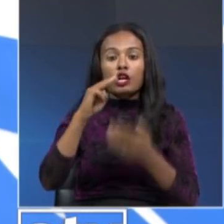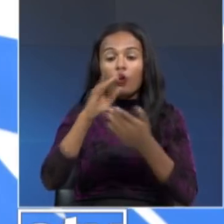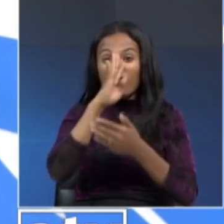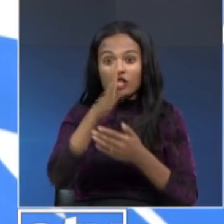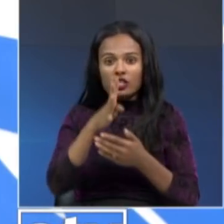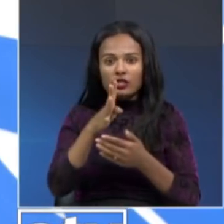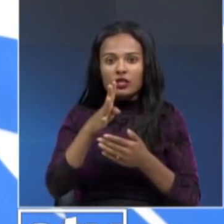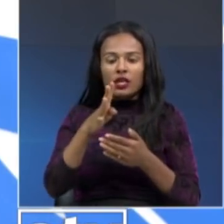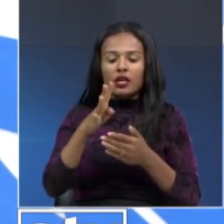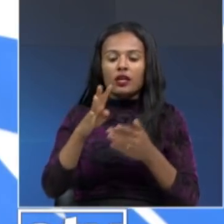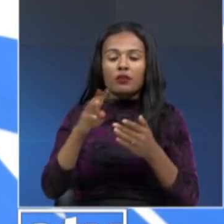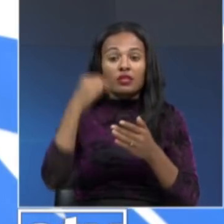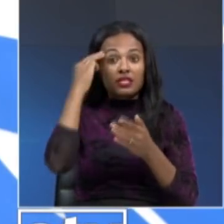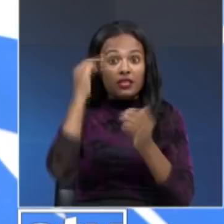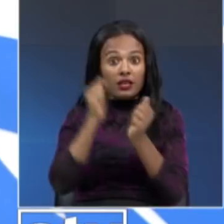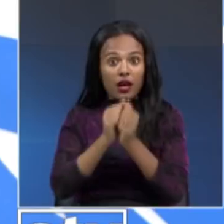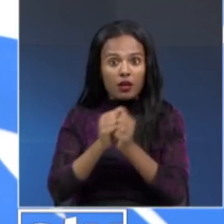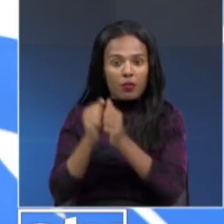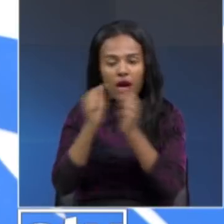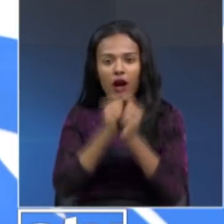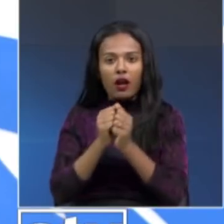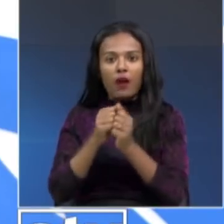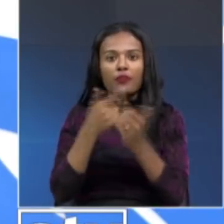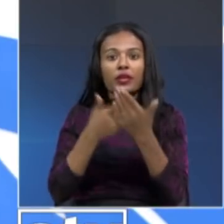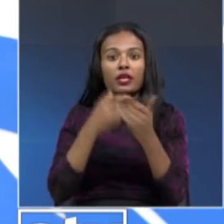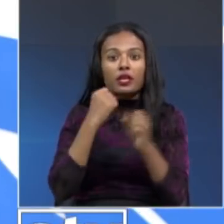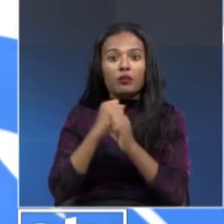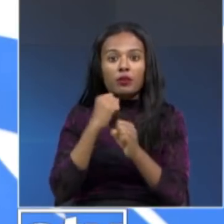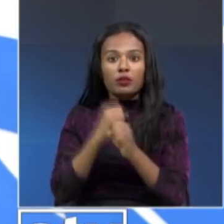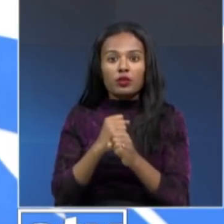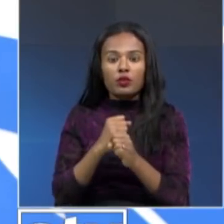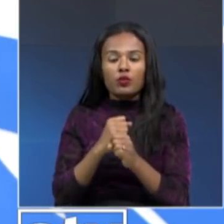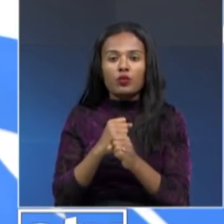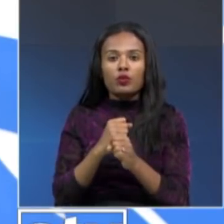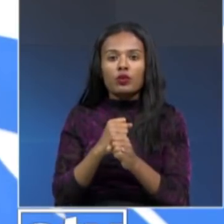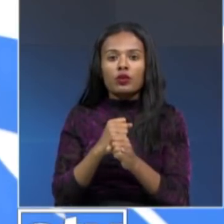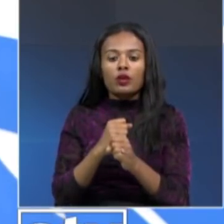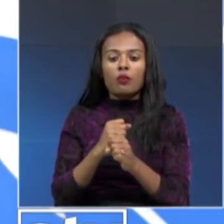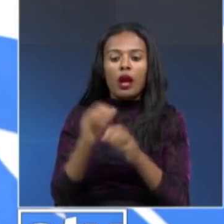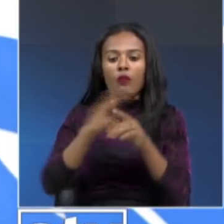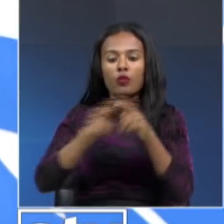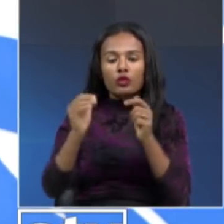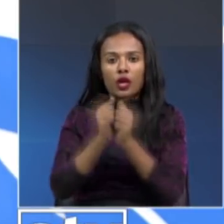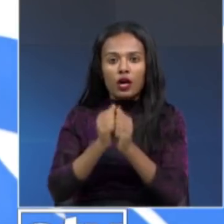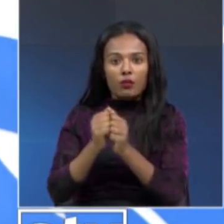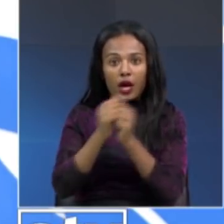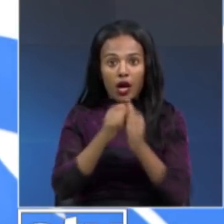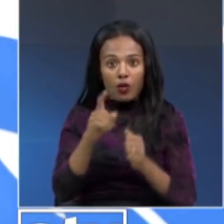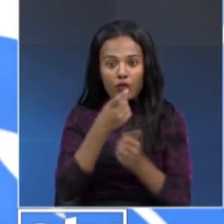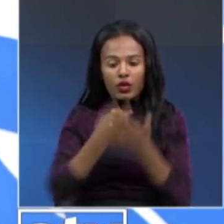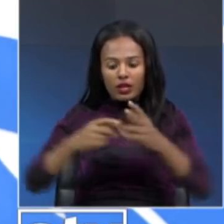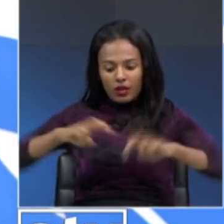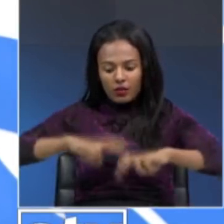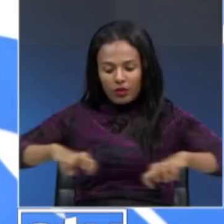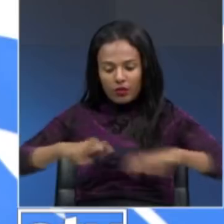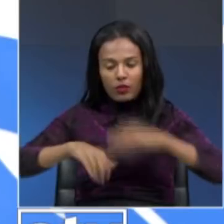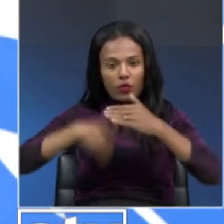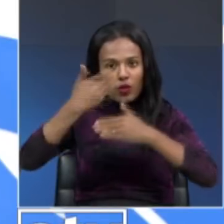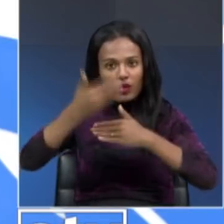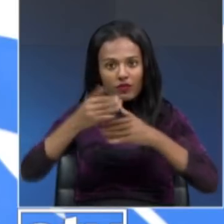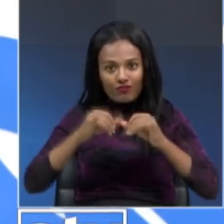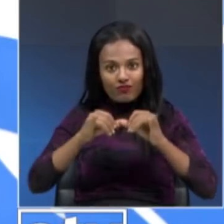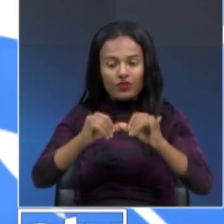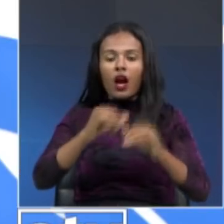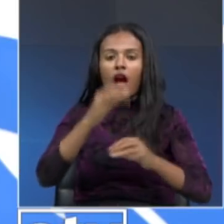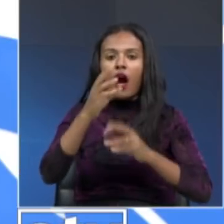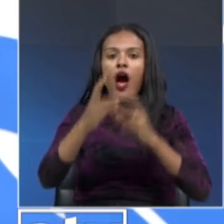ሚኒስትሪ ጋር በጋራና ይህንን ከሚሰሩ ባለሙያዎች ጋር በጋራ ሆኖ ይህንን ምርምር ወደፊት እንዲሄድ ዓለም አቀፍ